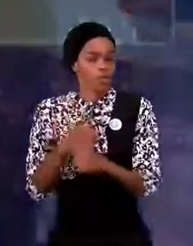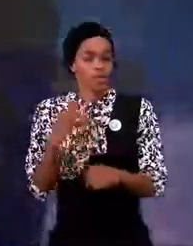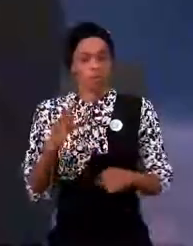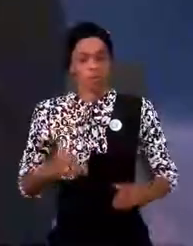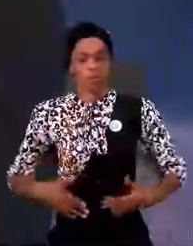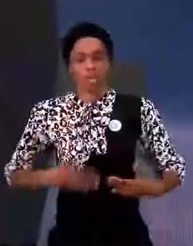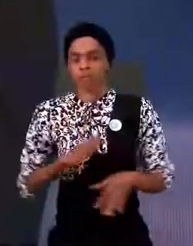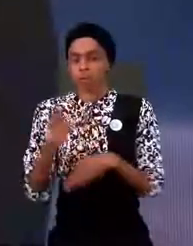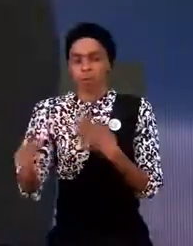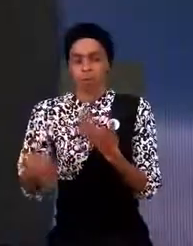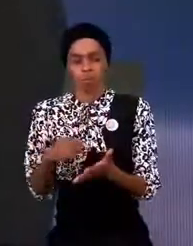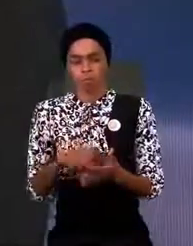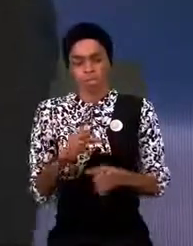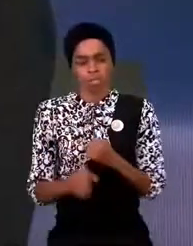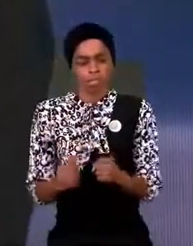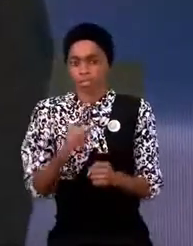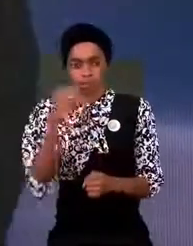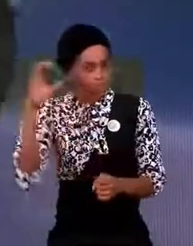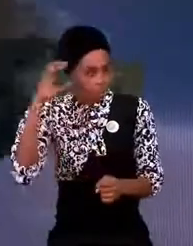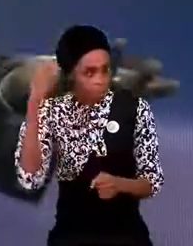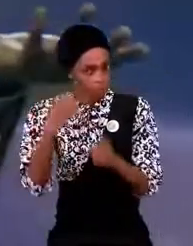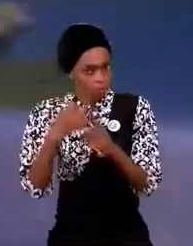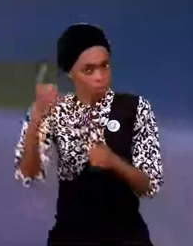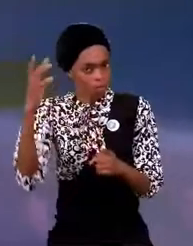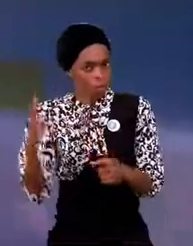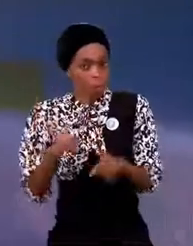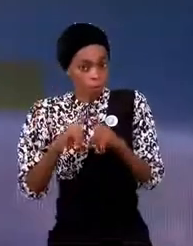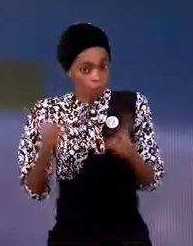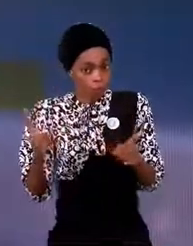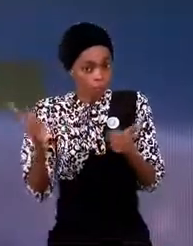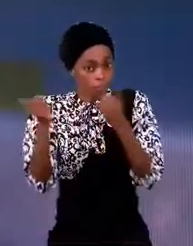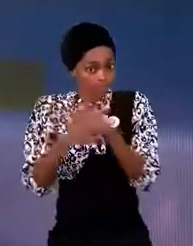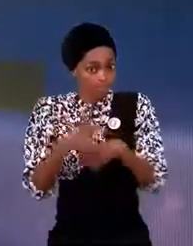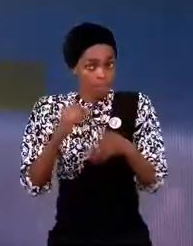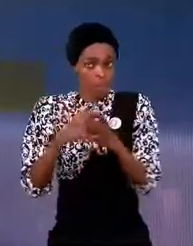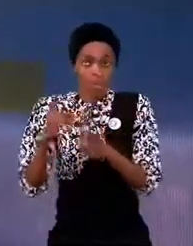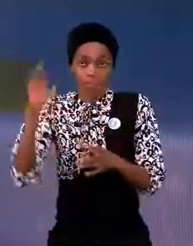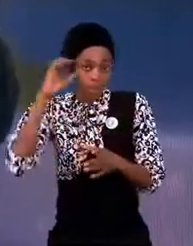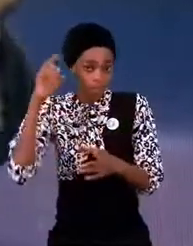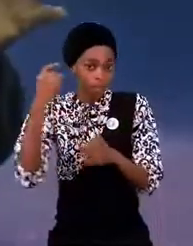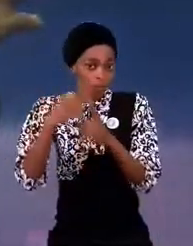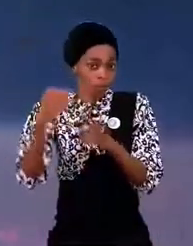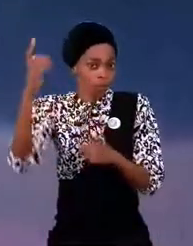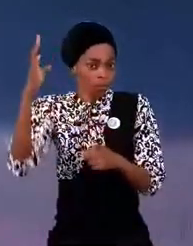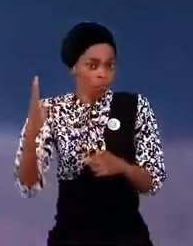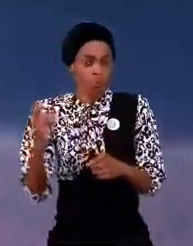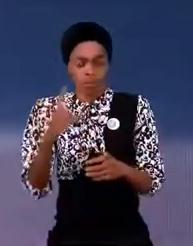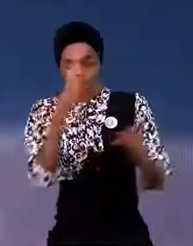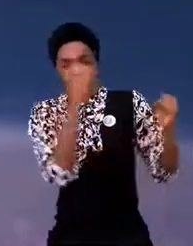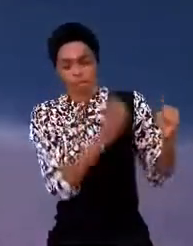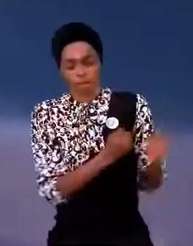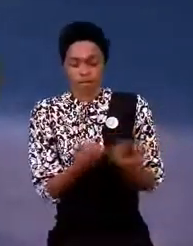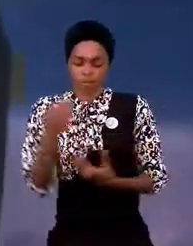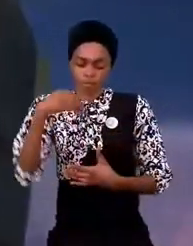qu'il a écouté la parole, la foi vient par ce qu'on écoute. Et ce qu'on écoute vient de la parole de